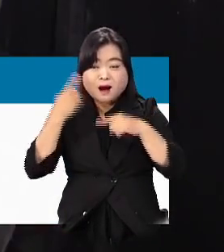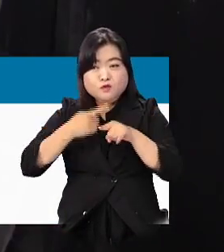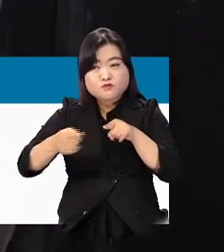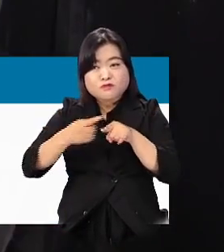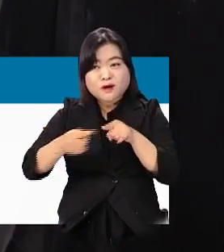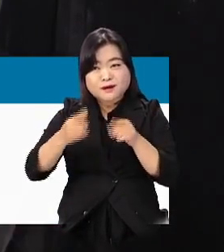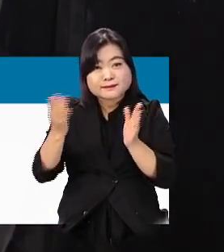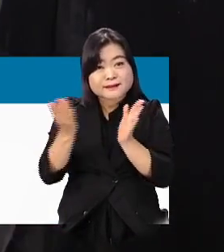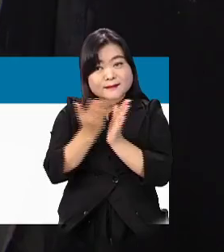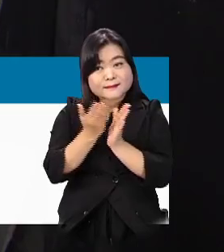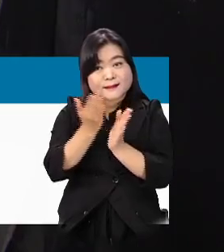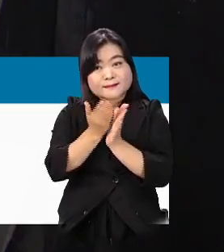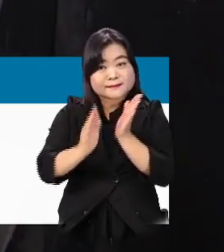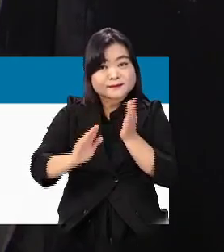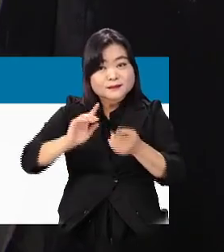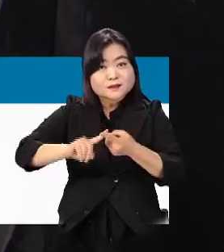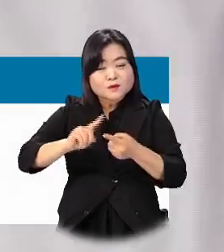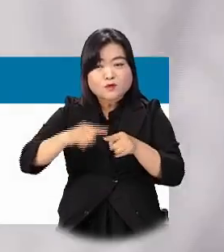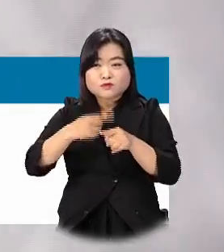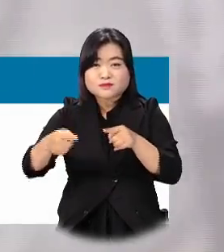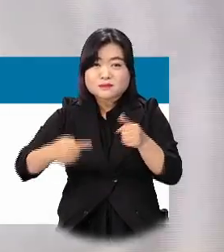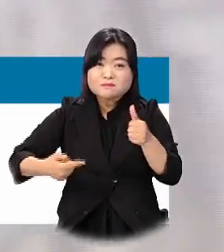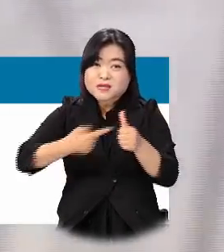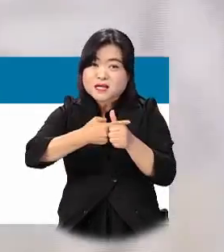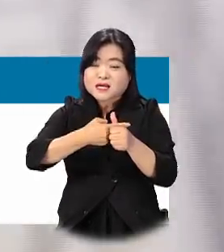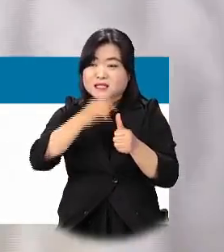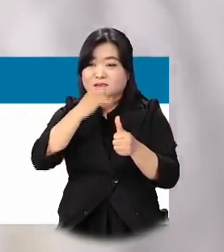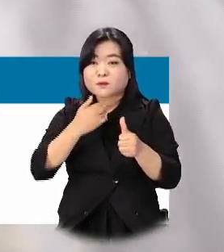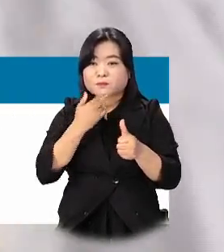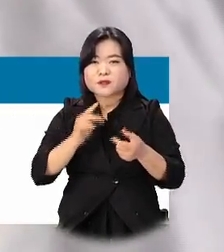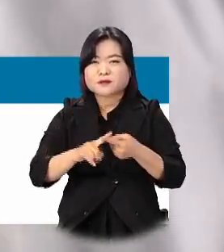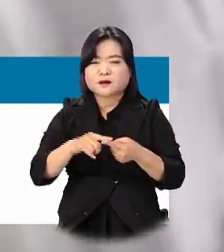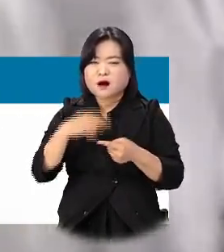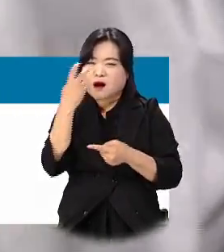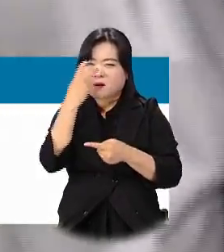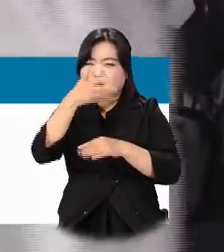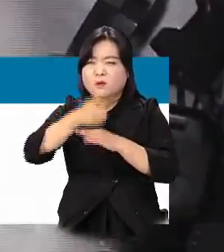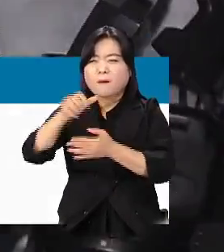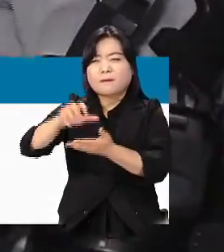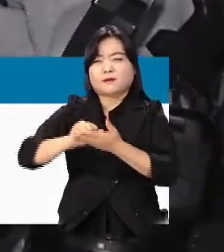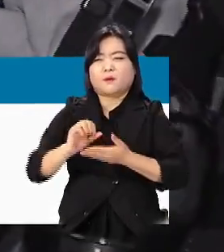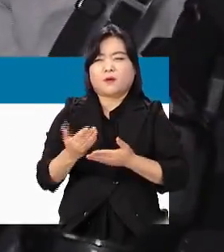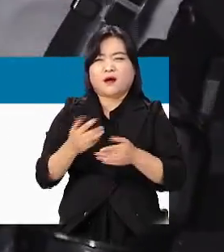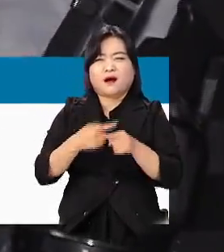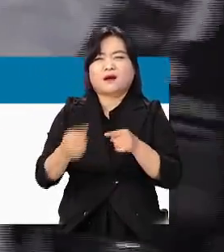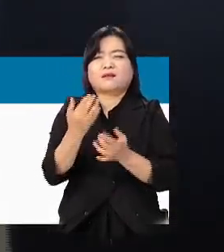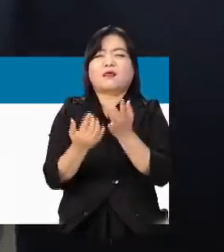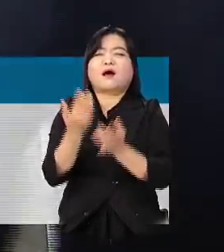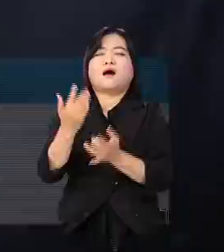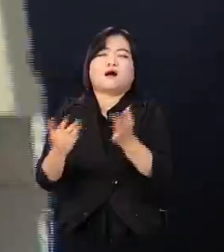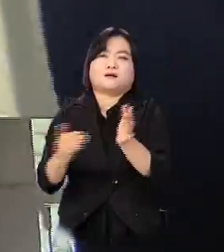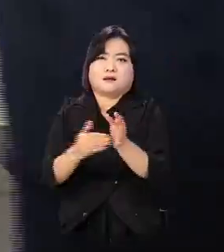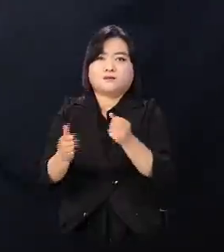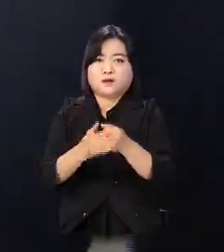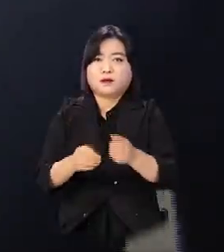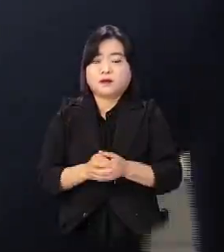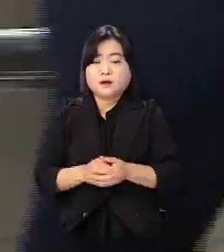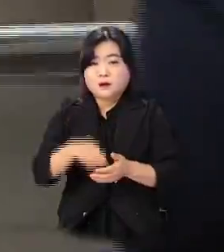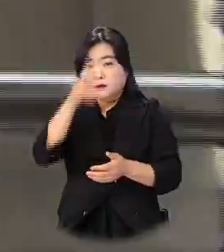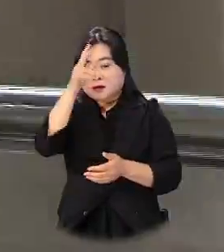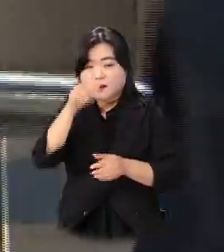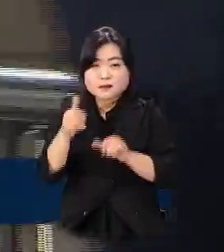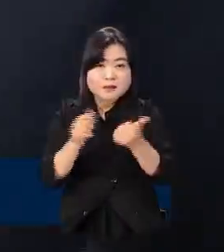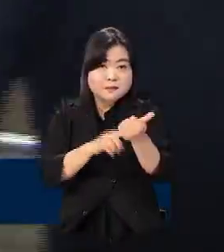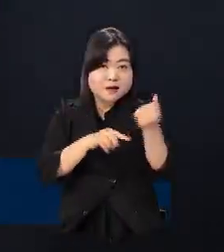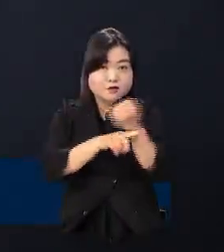흉기가 일치하는 건지 그러니까 흉기로 사용해서 자상을 입힌 건지는 국과수 감정 결과를 받아봐야 돼요. 그 칼이 탔기 때문에. 경찰은 사망